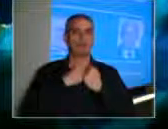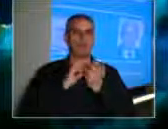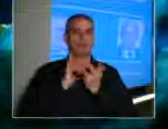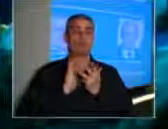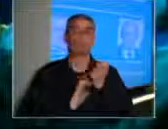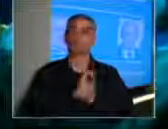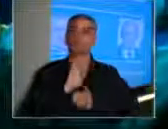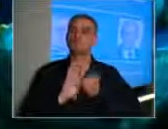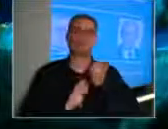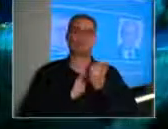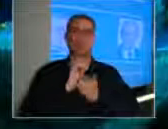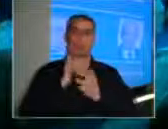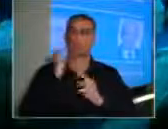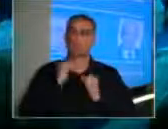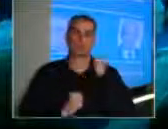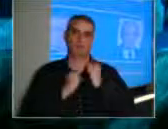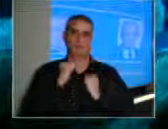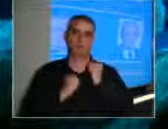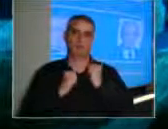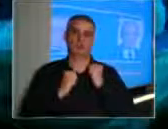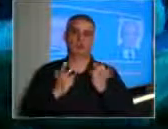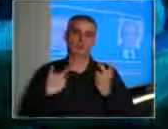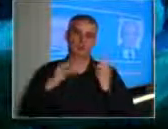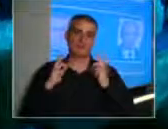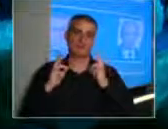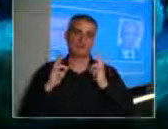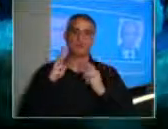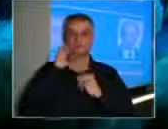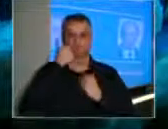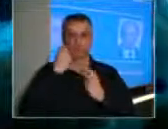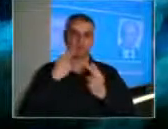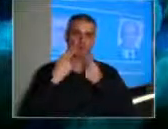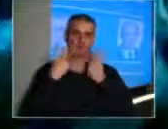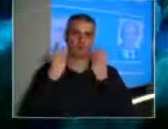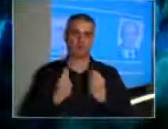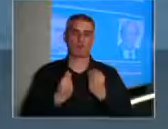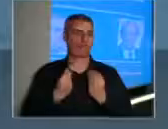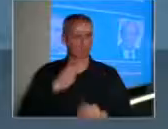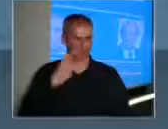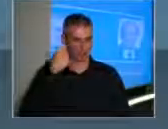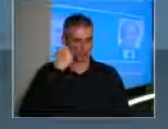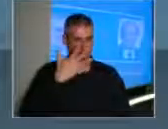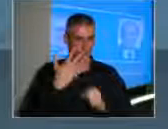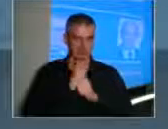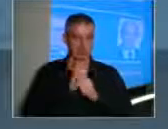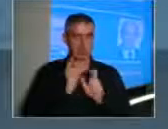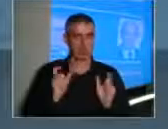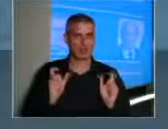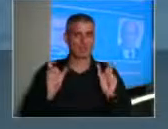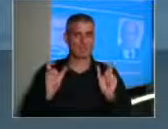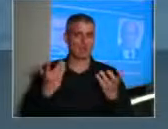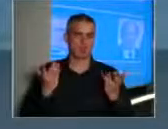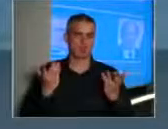מורכבת, מסובכת, קשה מאוד. ואני מאוד מקווה שמחר התוצאות יהיו טובות. אתה חושב שהצלחתם לבלום את